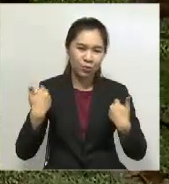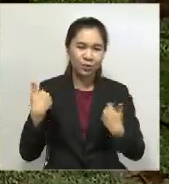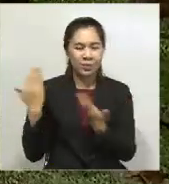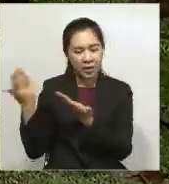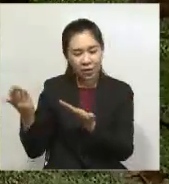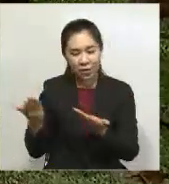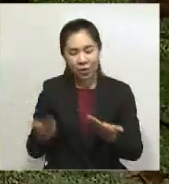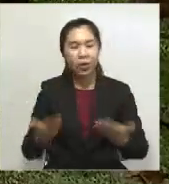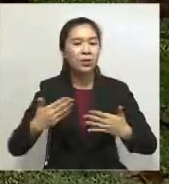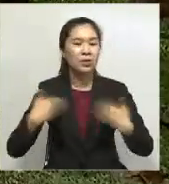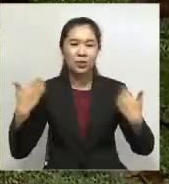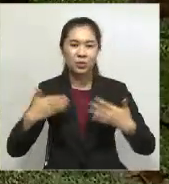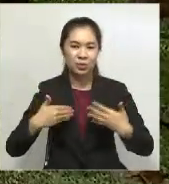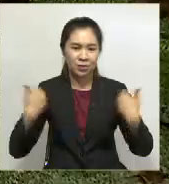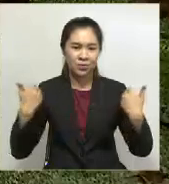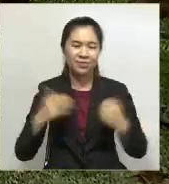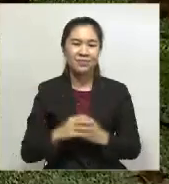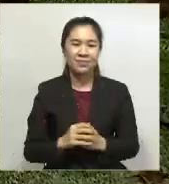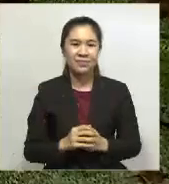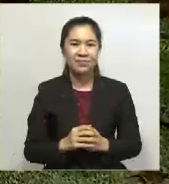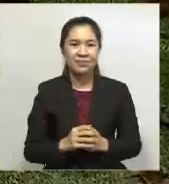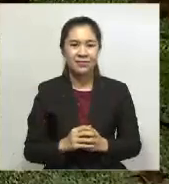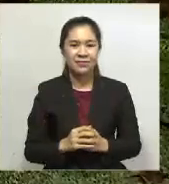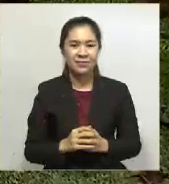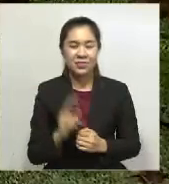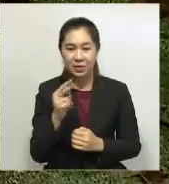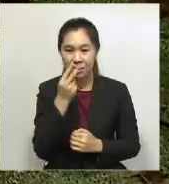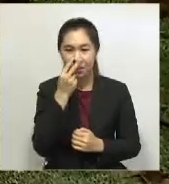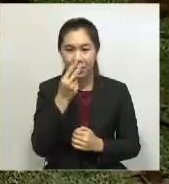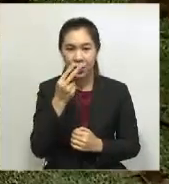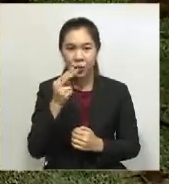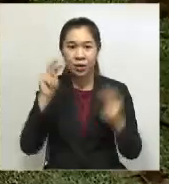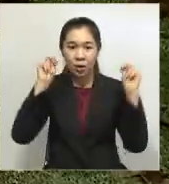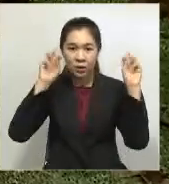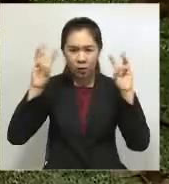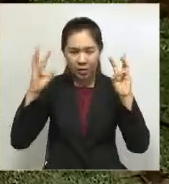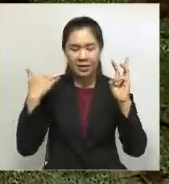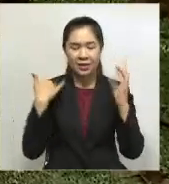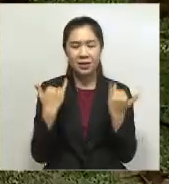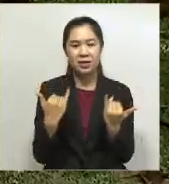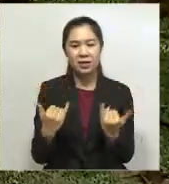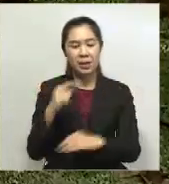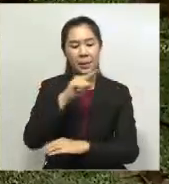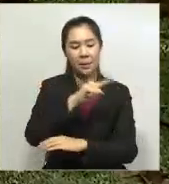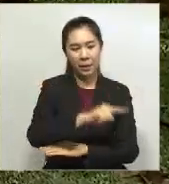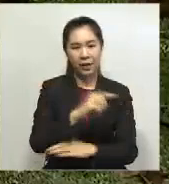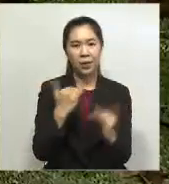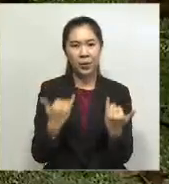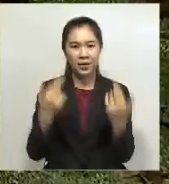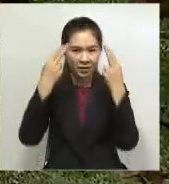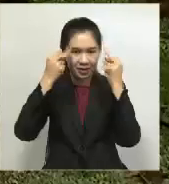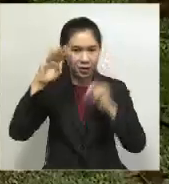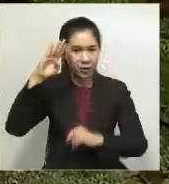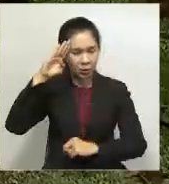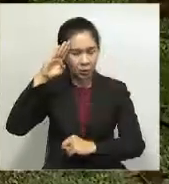การต้อนรับที่สนุกสนานสร้างสีสันไม่แพ้กันต้องไปดูที่จังหวัดนครสวรรค์บ้างค่ะเพราะว่าแน่นอนช่วงบ่ายวันนี้นายกรัฐมนตรีล